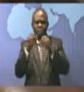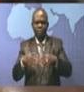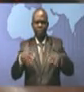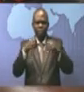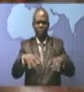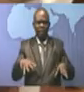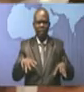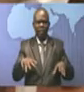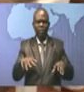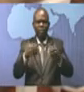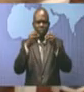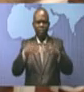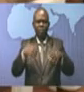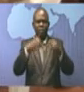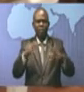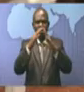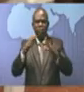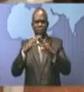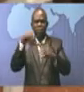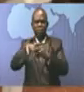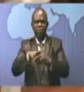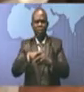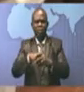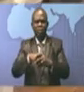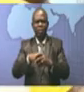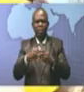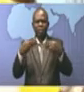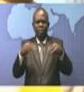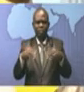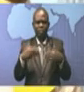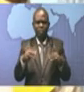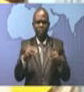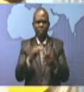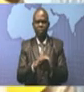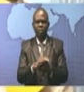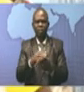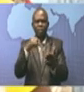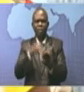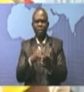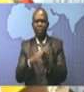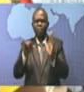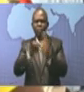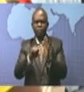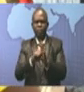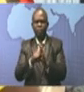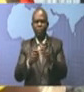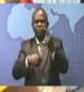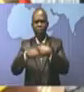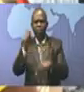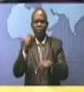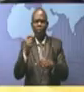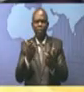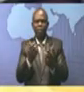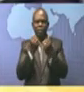été attribués aux locataires. La mesure interdisant la commercialisation des céréales dans les autres provinces est également une